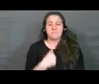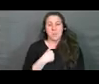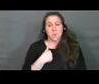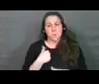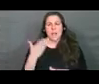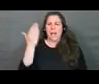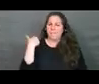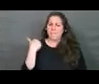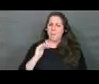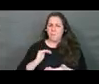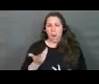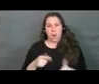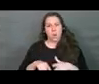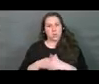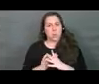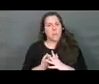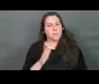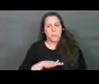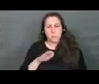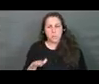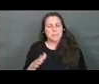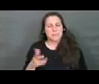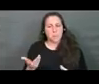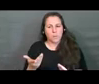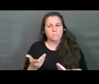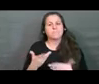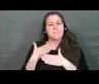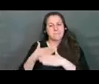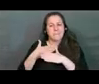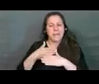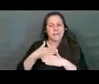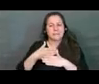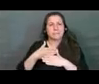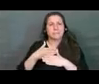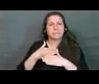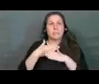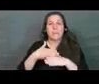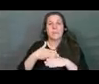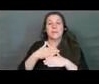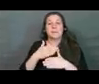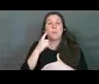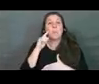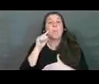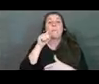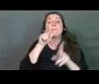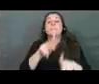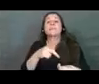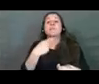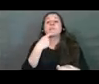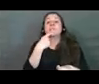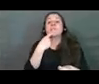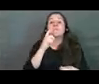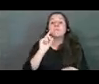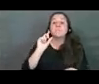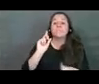petit peu moins, mais c'est vraiment une bonne préparation aux entrevues, une préparation qui est offerte aux intervieweurs. Donc, nos